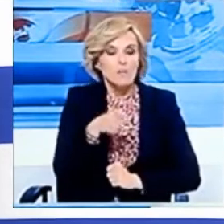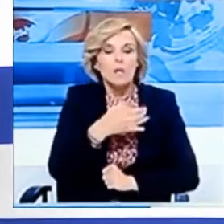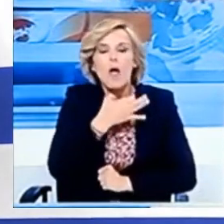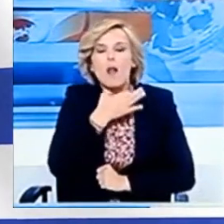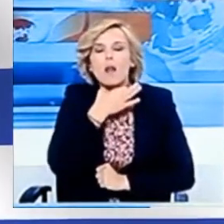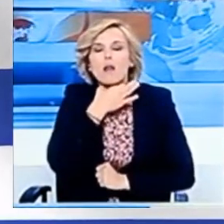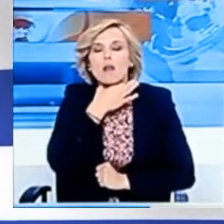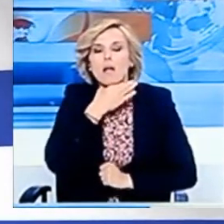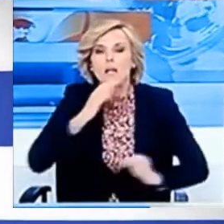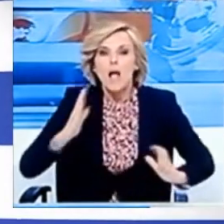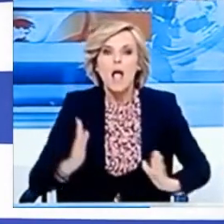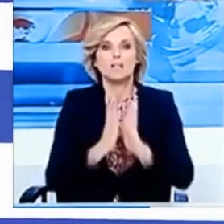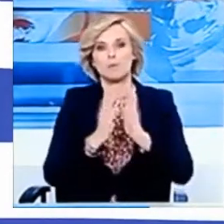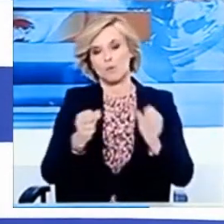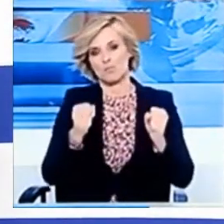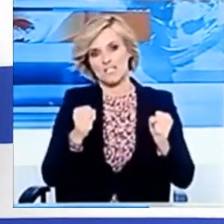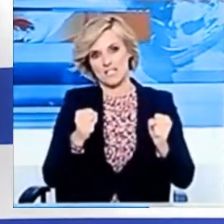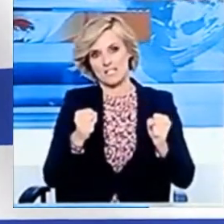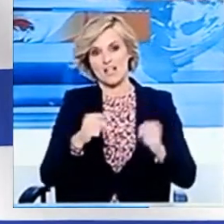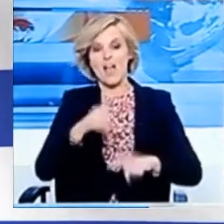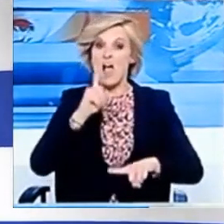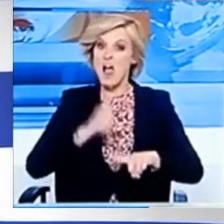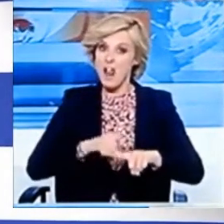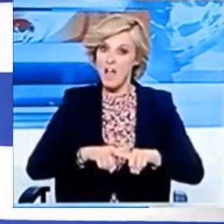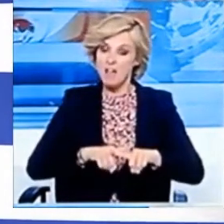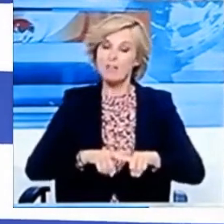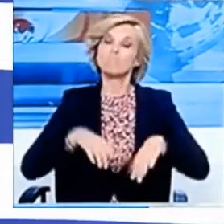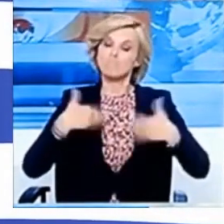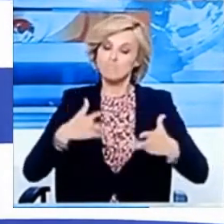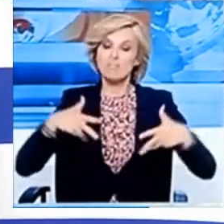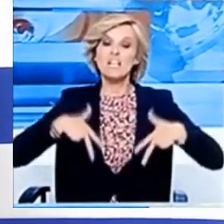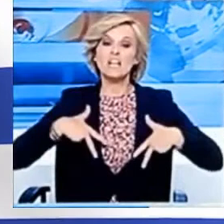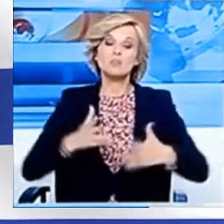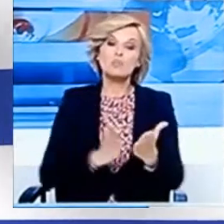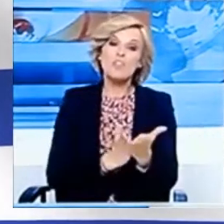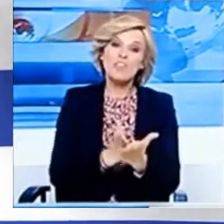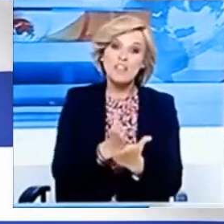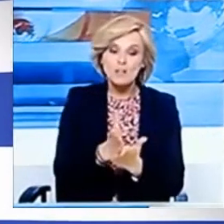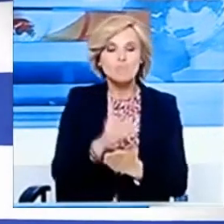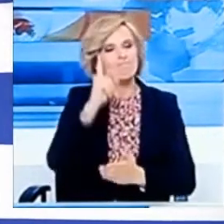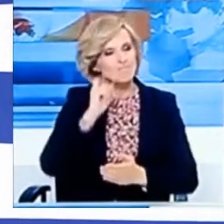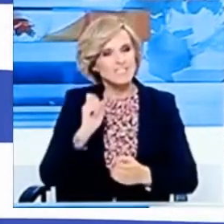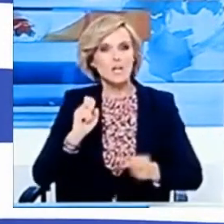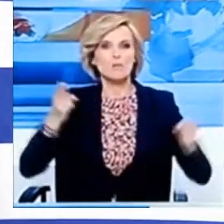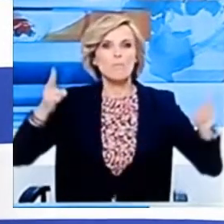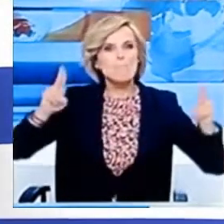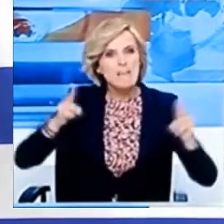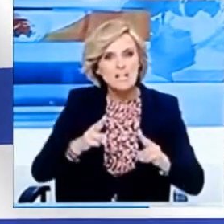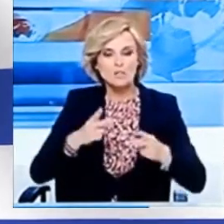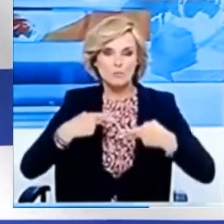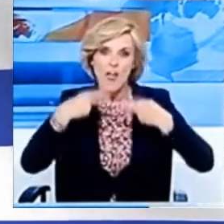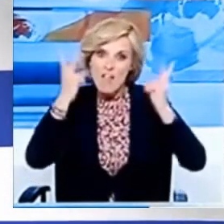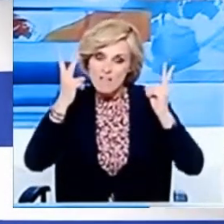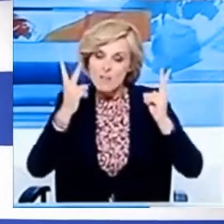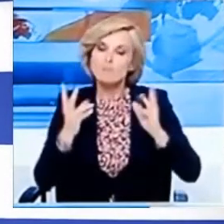κρίσης. Η Ελλάδα είναι κράτος δικαίου και τα περιθώρια περιορισμού των ατομικών ελευθεριών ορίζονται στο